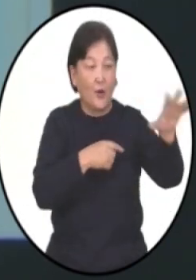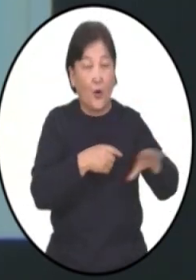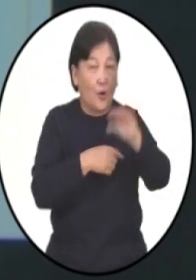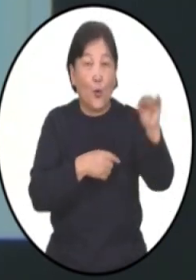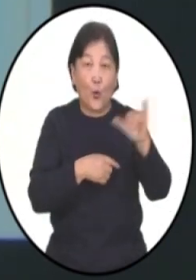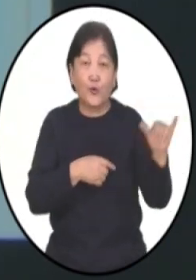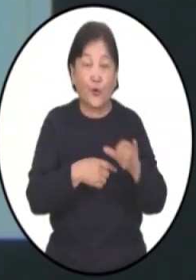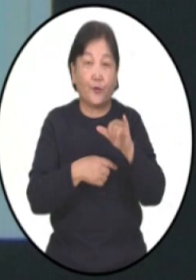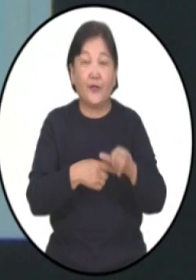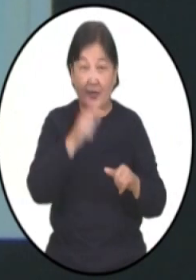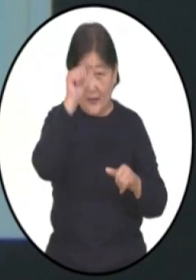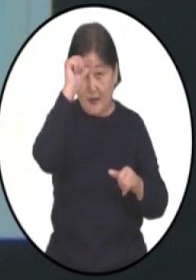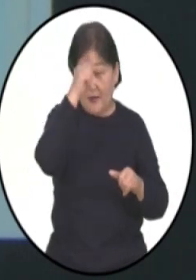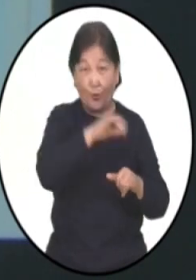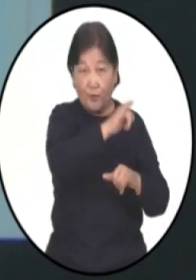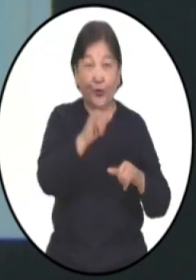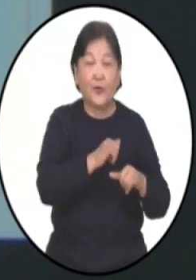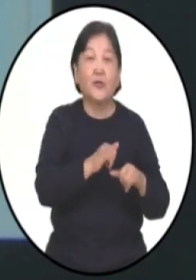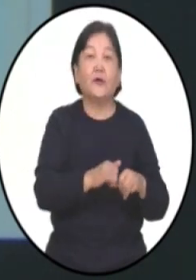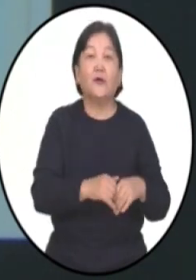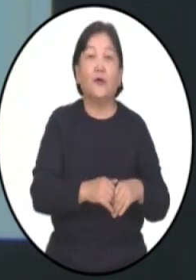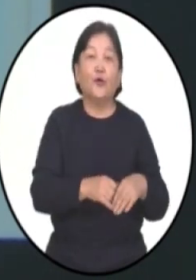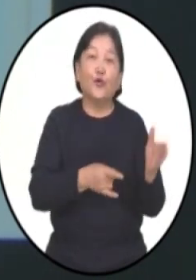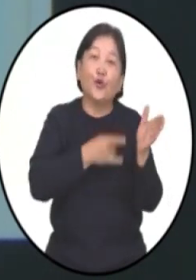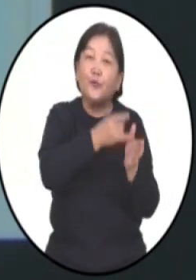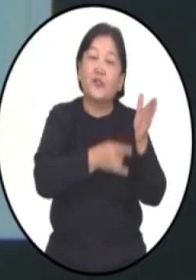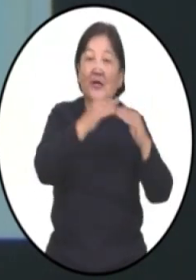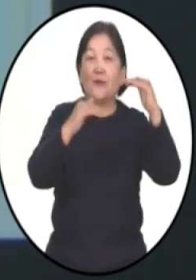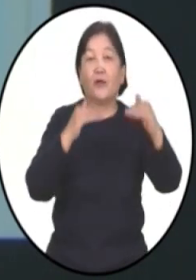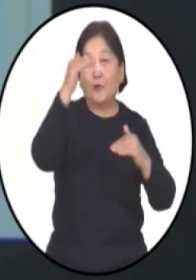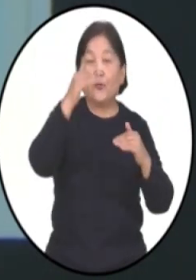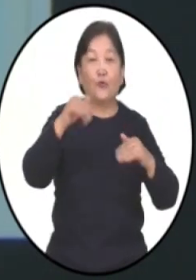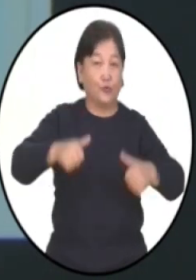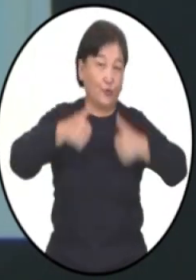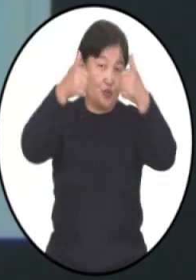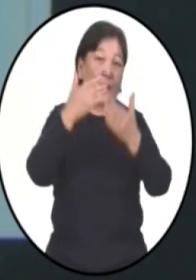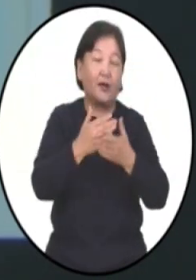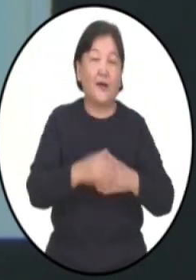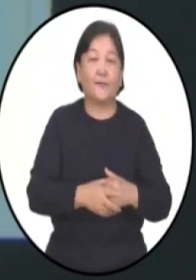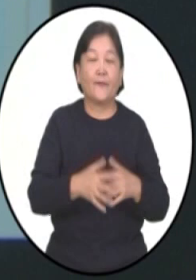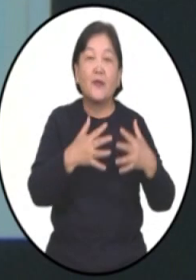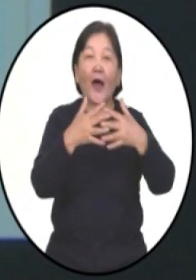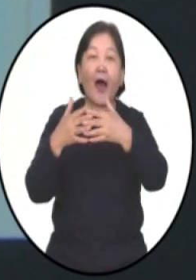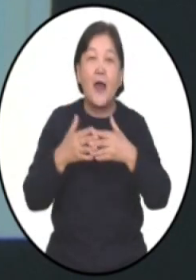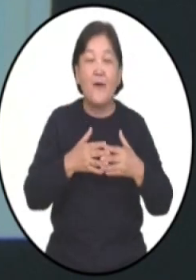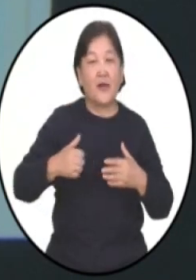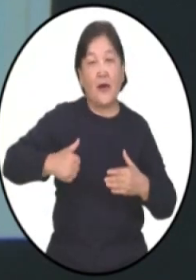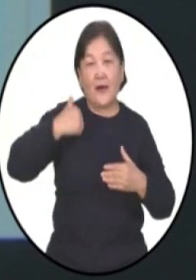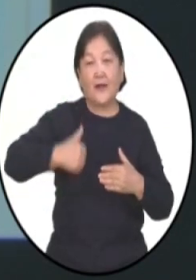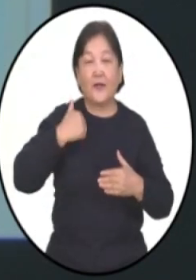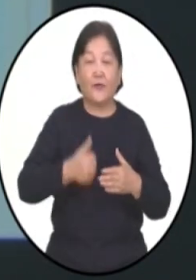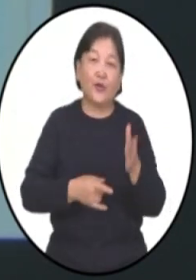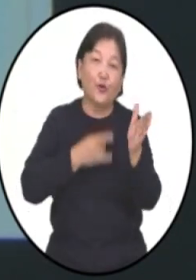Азад энэтхэг улс, энэтхэгтэй хил залгаа улсуудад төмөр зам төлхөө хөгжсөн байдаг юм байна. Америк нэгдсэн улс, Канадад бол төмөр зам